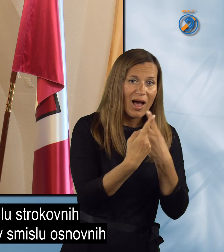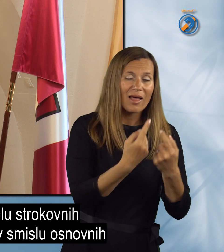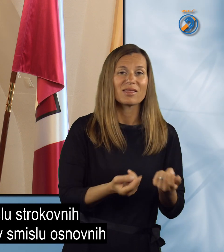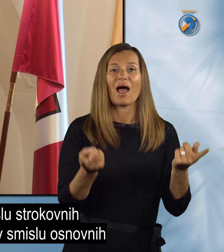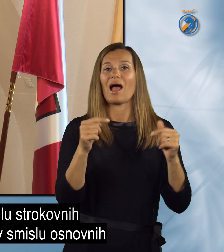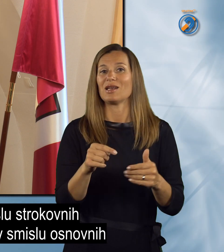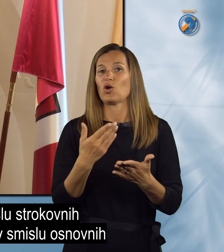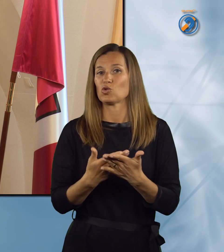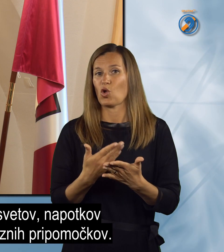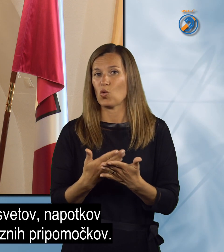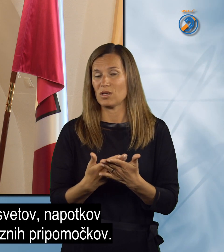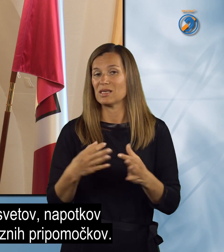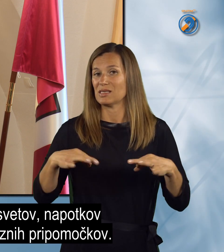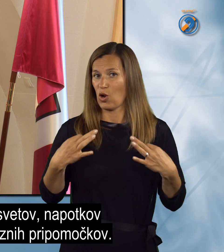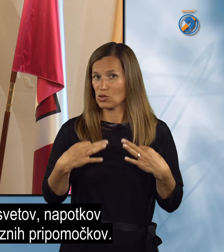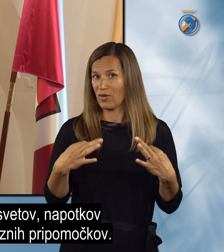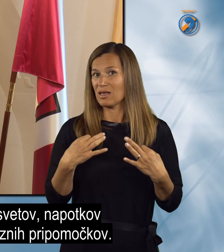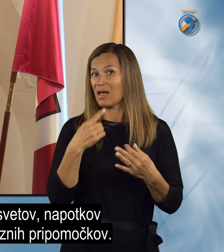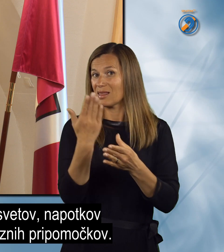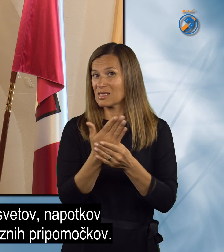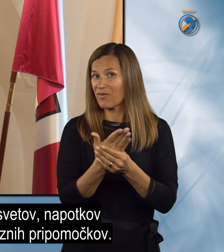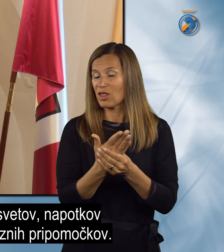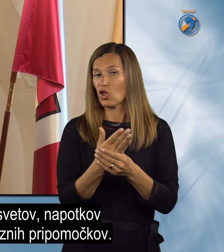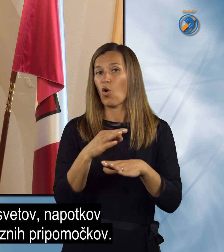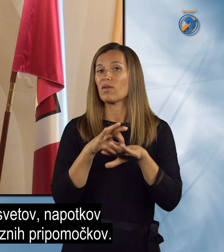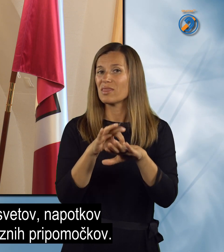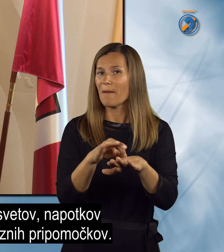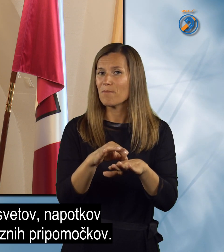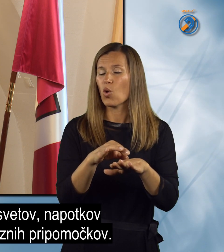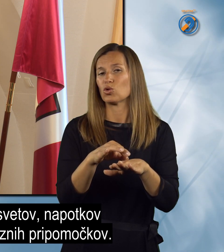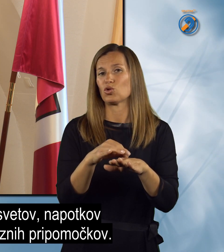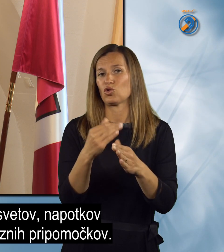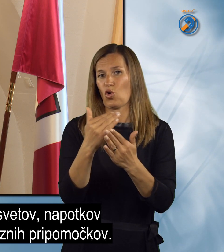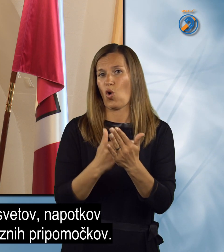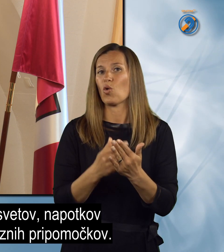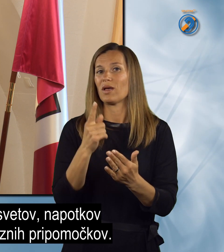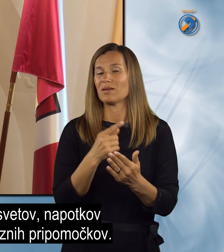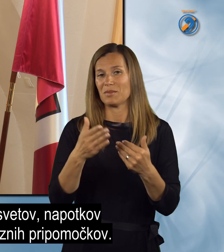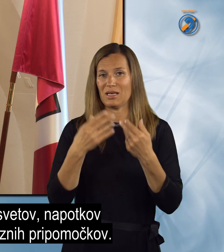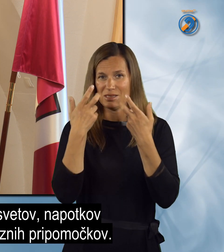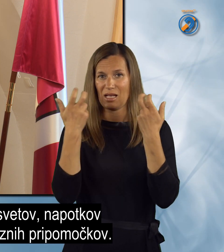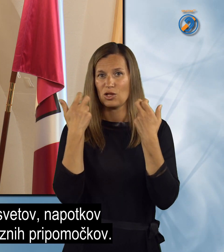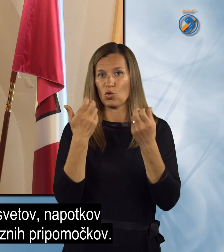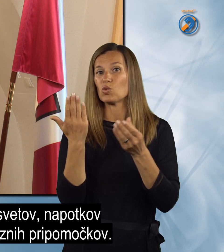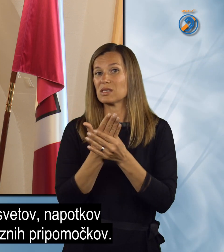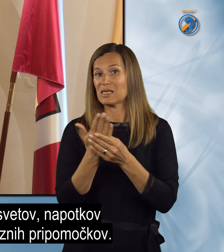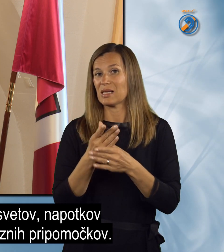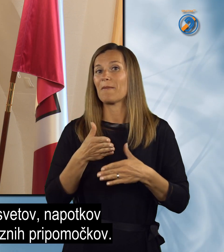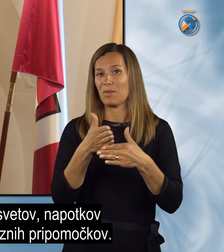smislu osnovnih zdravstvenih nasvetov, napotkov in pri iskanju